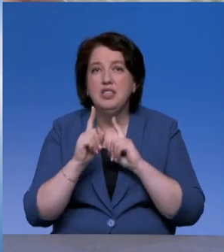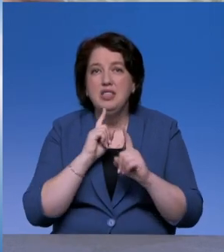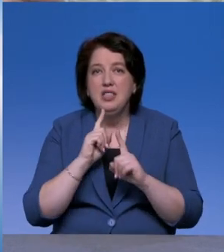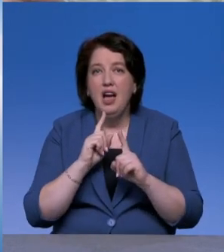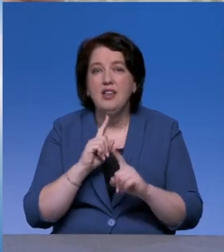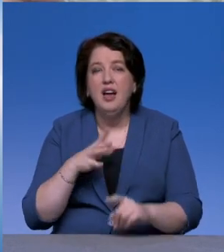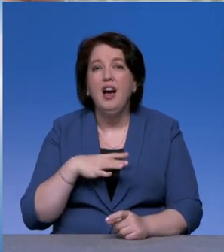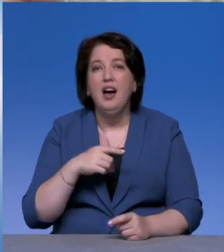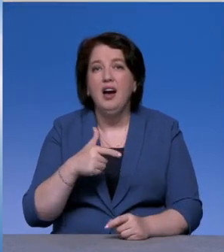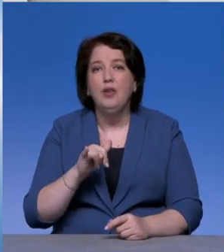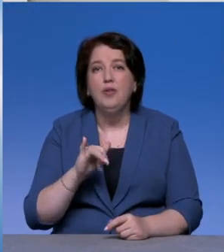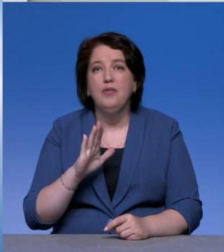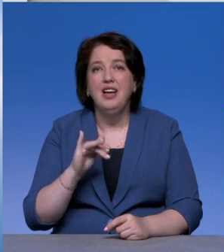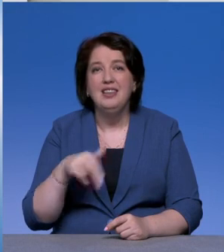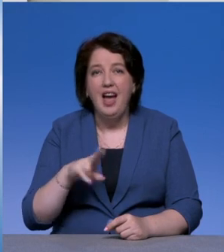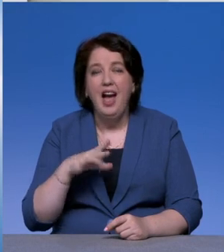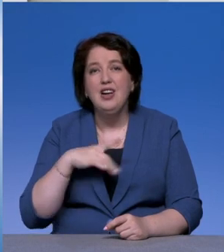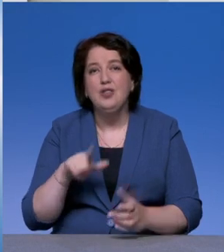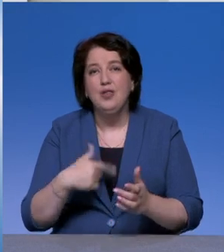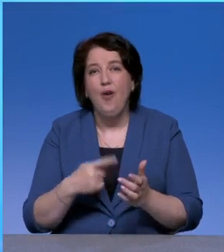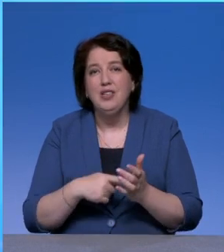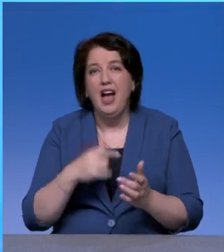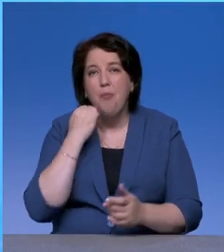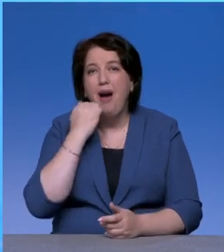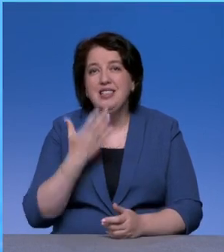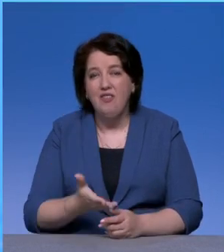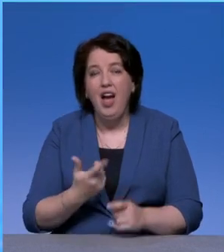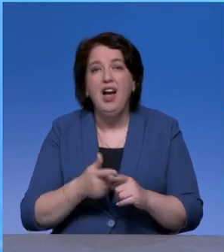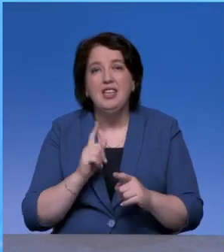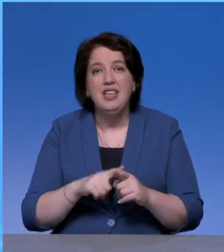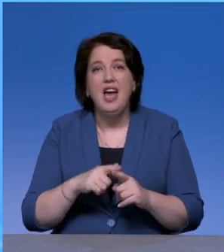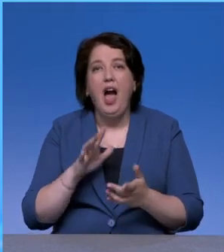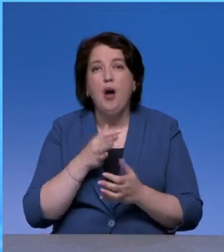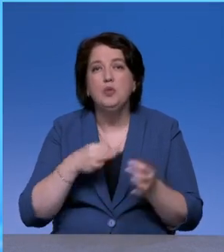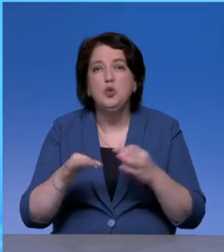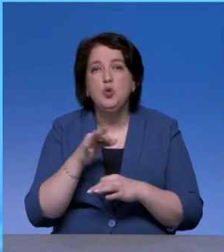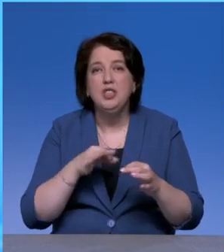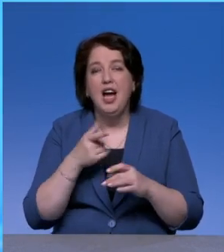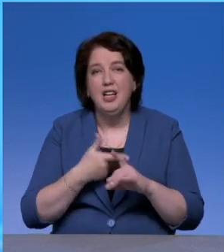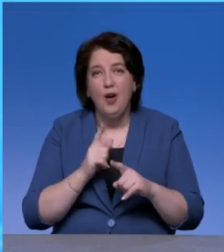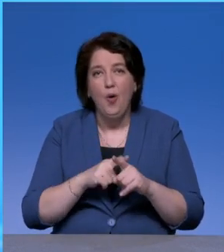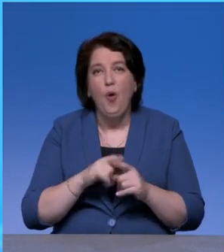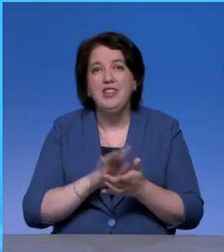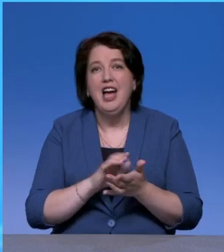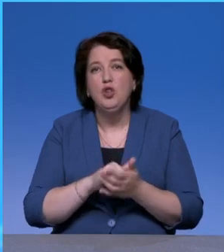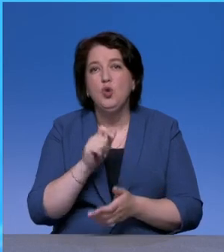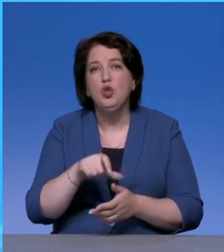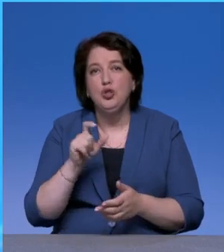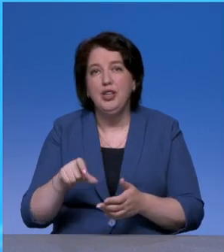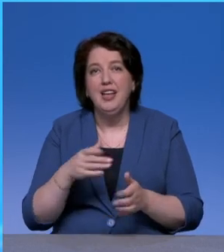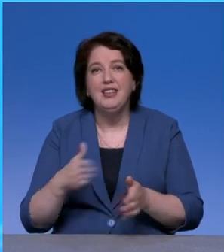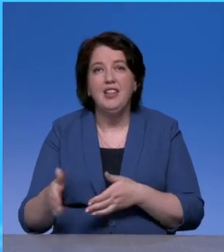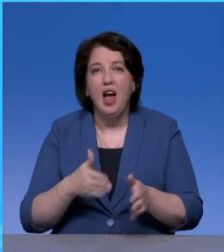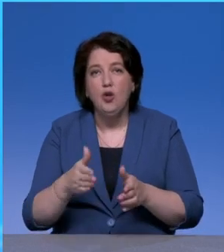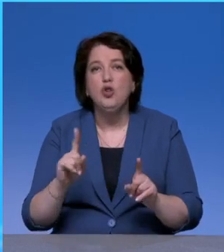по городу Москве. Обсуждали злостных нарушителей на дорогах и что с ними сделать. Была идея замораживать права тем водителям, у